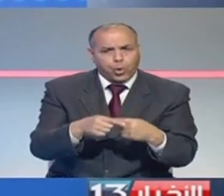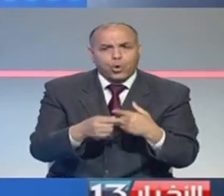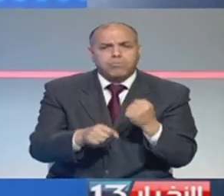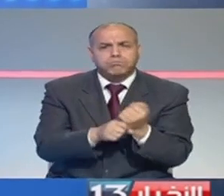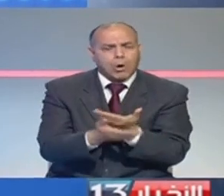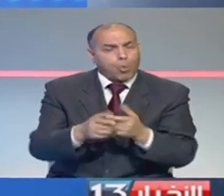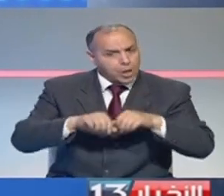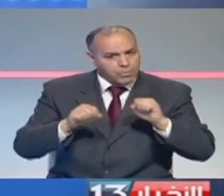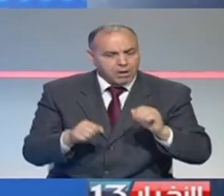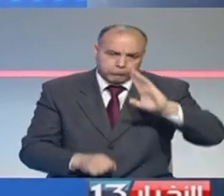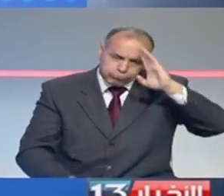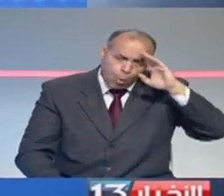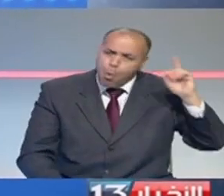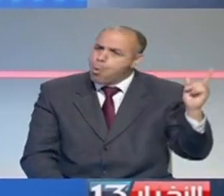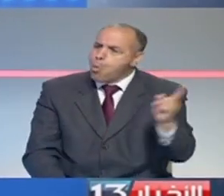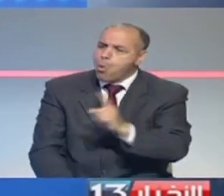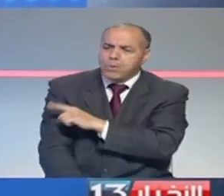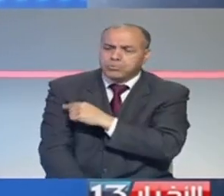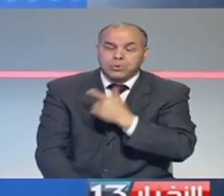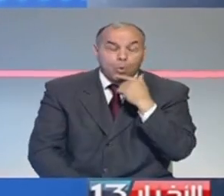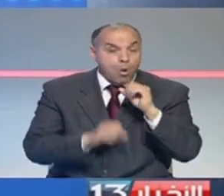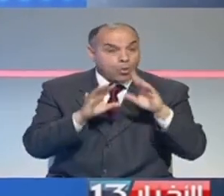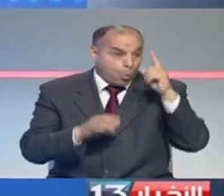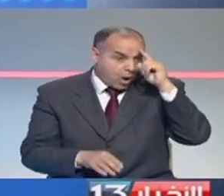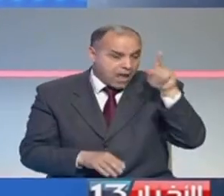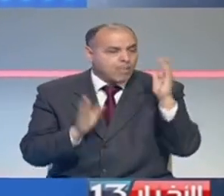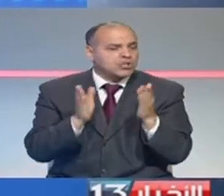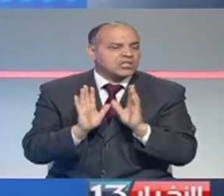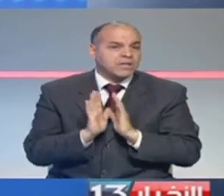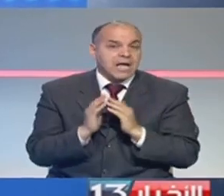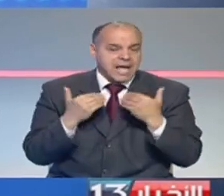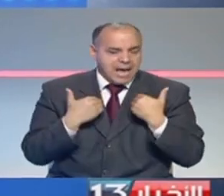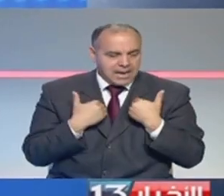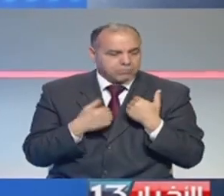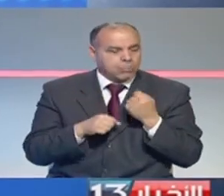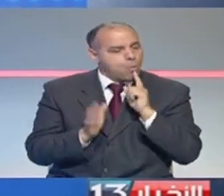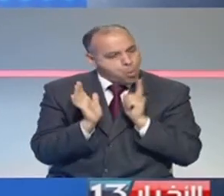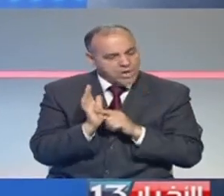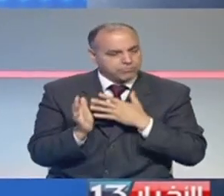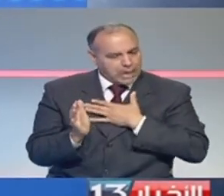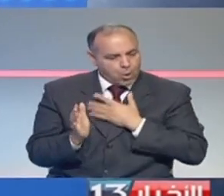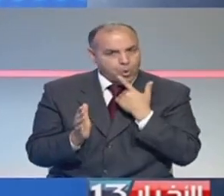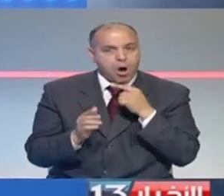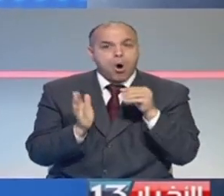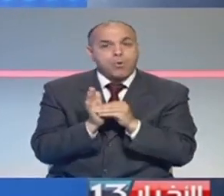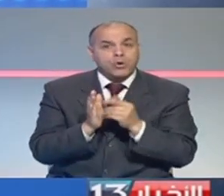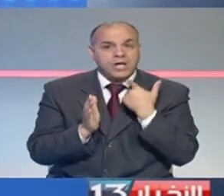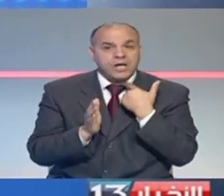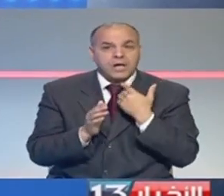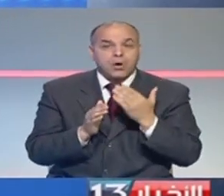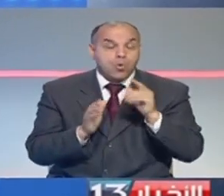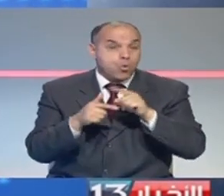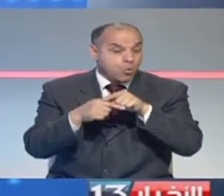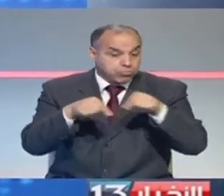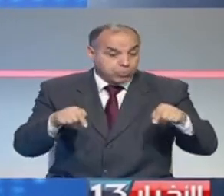في خدمات كبيرة، وأنا نحب نحييهم. علاش؟ لأنه كما قلت لك الضوء مسلط على المستشفيات، احنا نخدموا وذاك واجبنا، ولكن زاد يلزم الخط